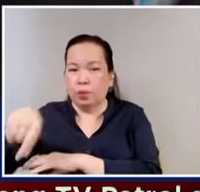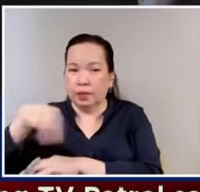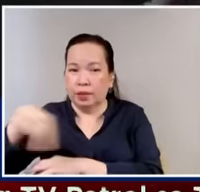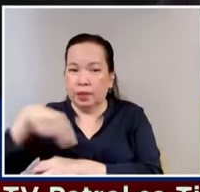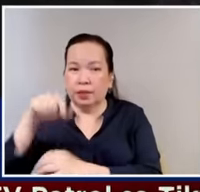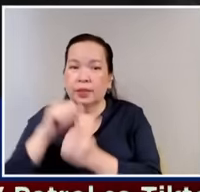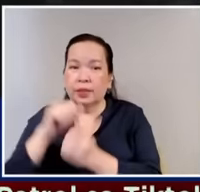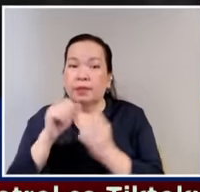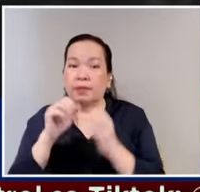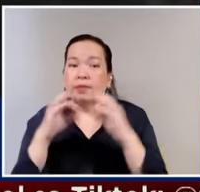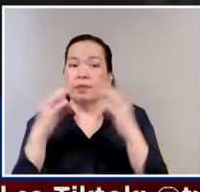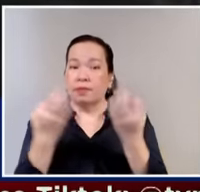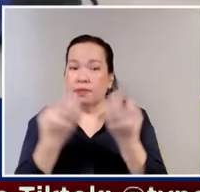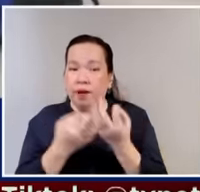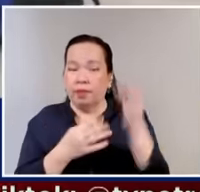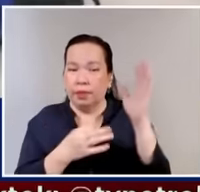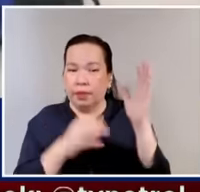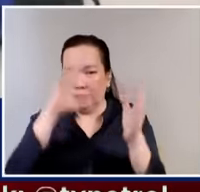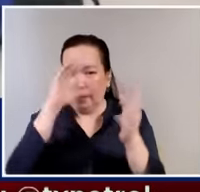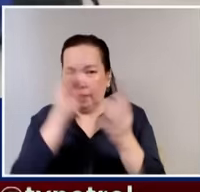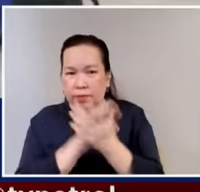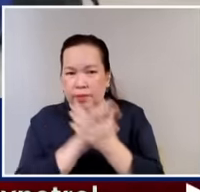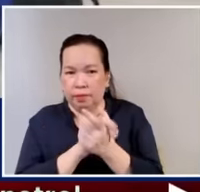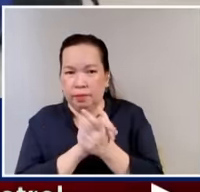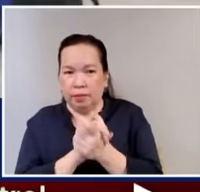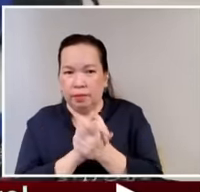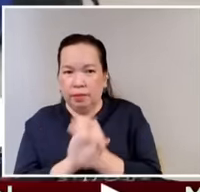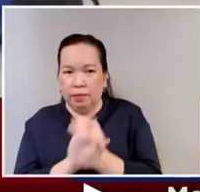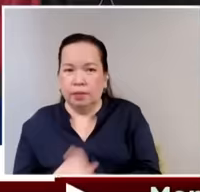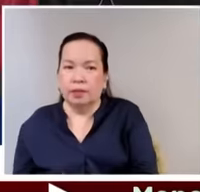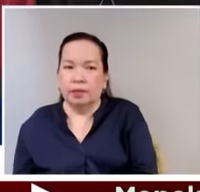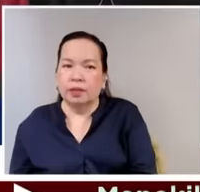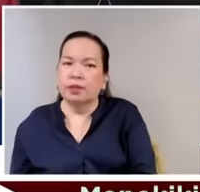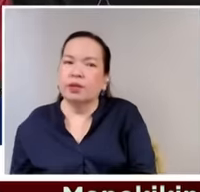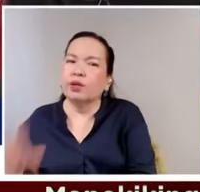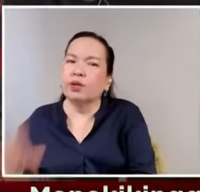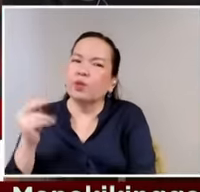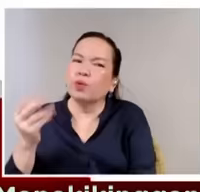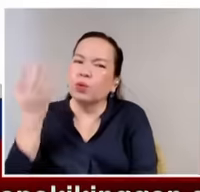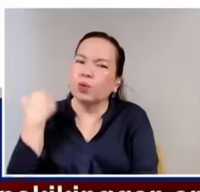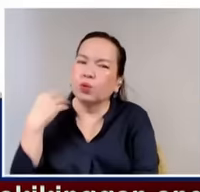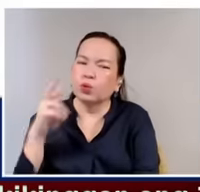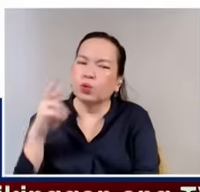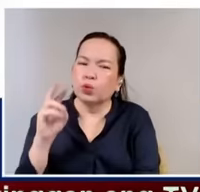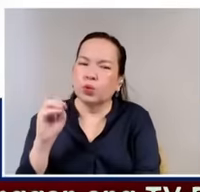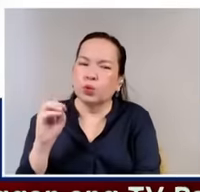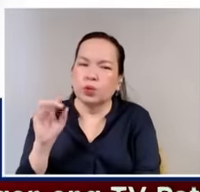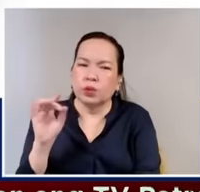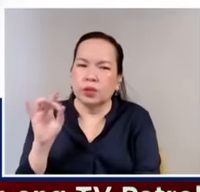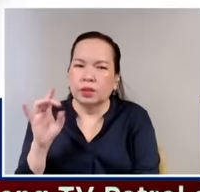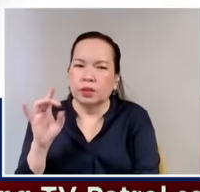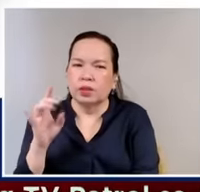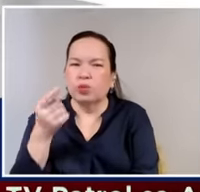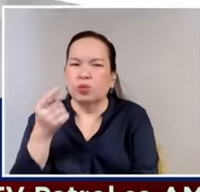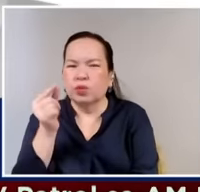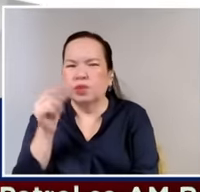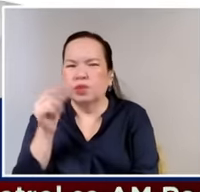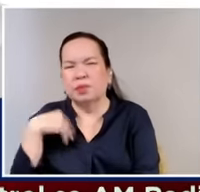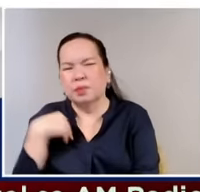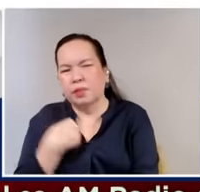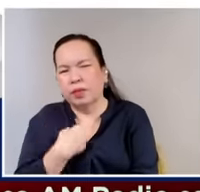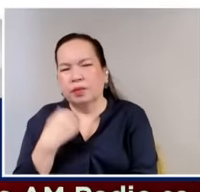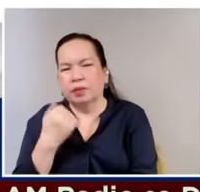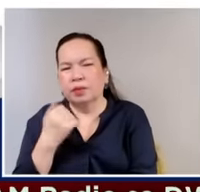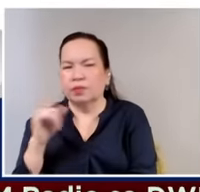pamilya ng kanyang asawa. Last uwi namin is 2016. Medyo nakakapagod, ganun, kasi first time namin